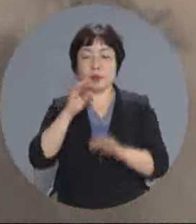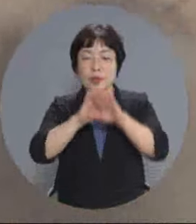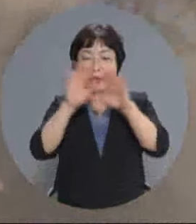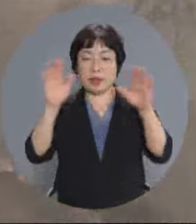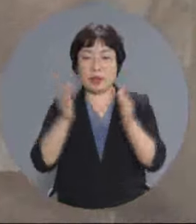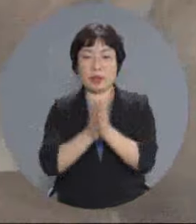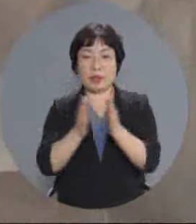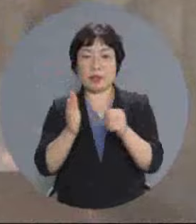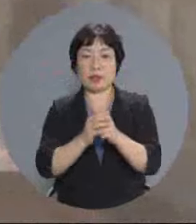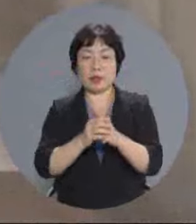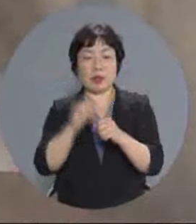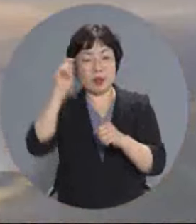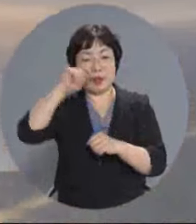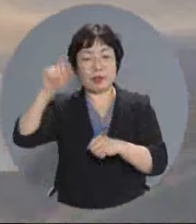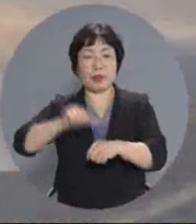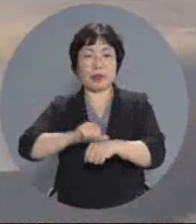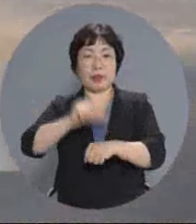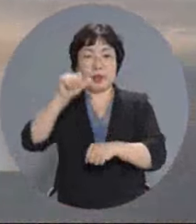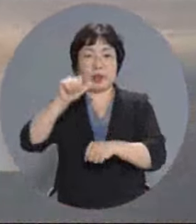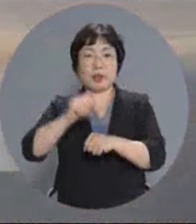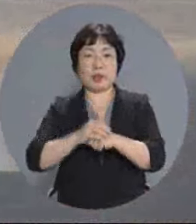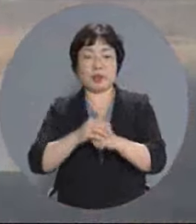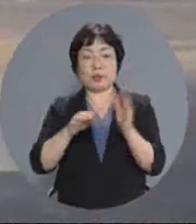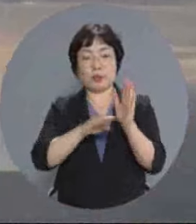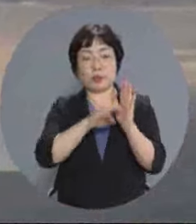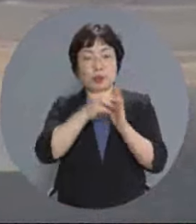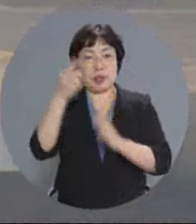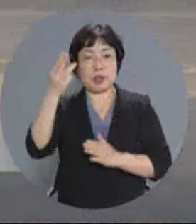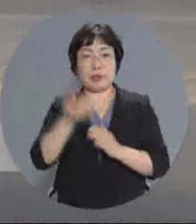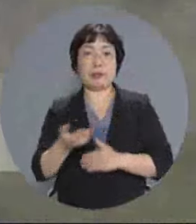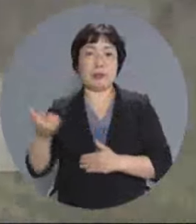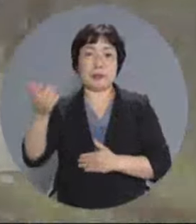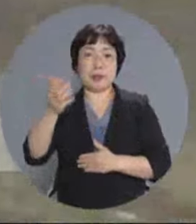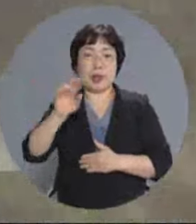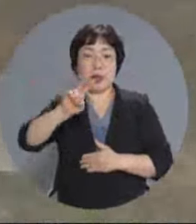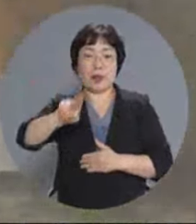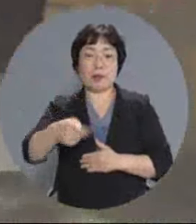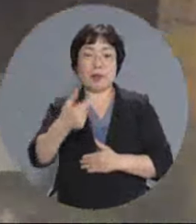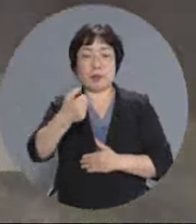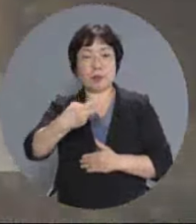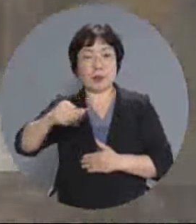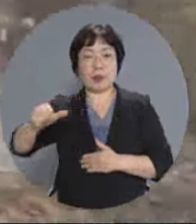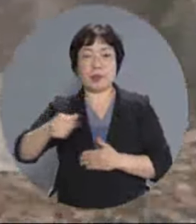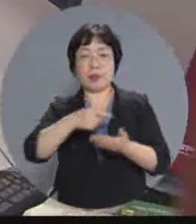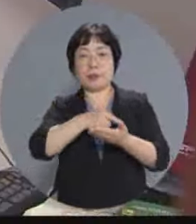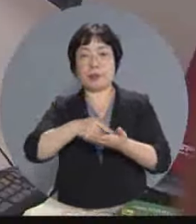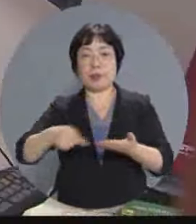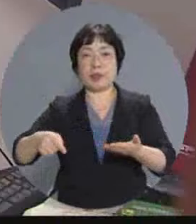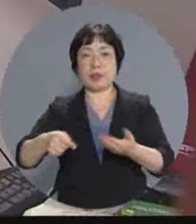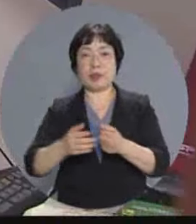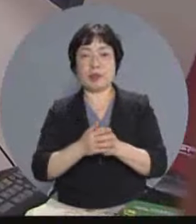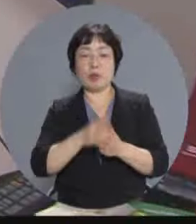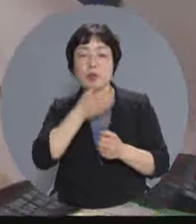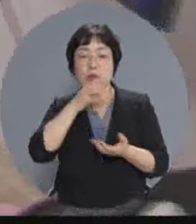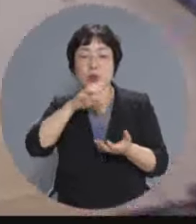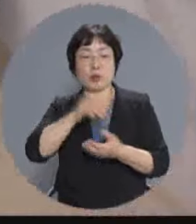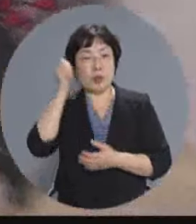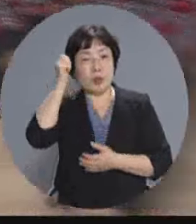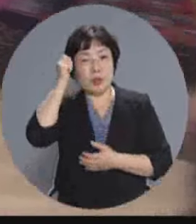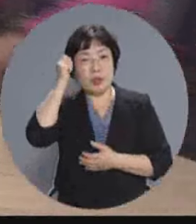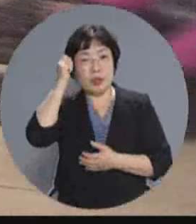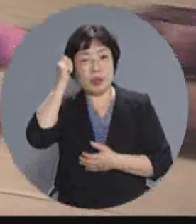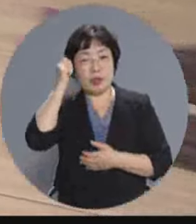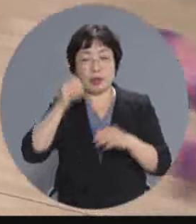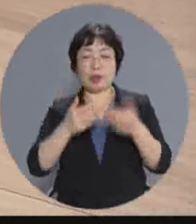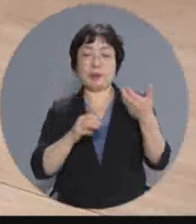시작된 불은 오늘 새벽 5시 산불 대응 3단계로 격상됐고 150헥타르의 피해를 냈습니다. 경로당에서 하루를 보낸